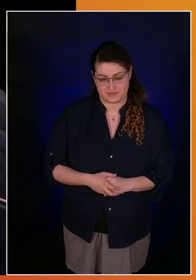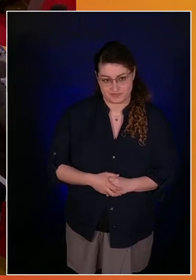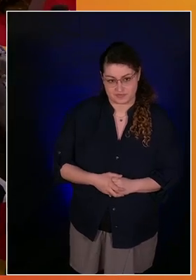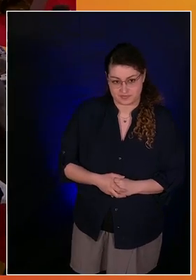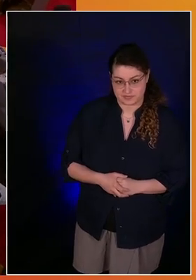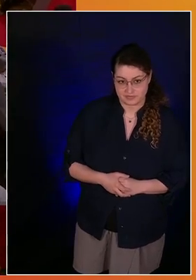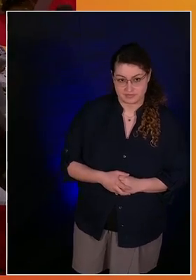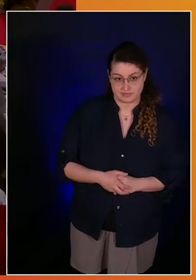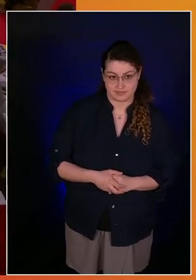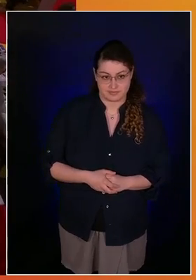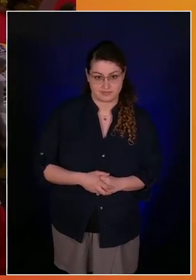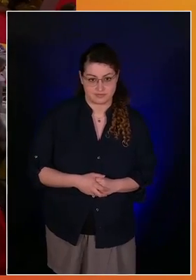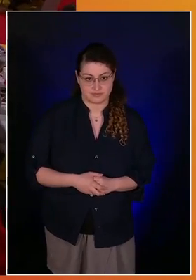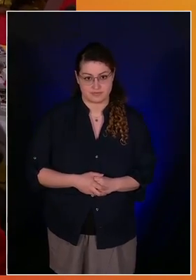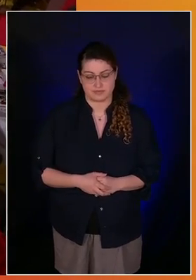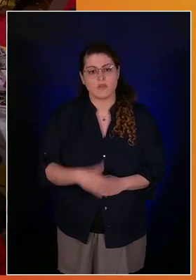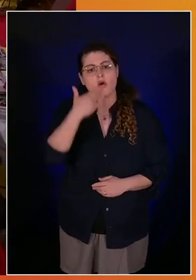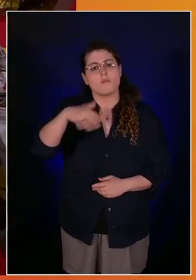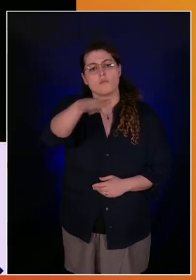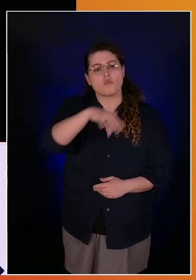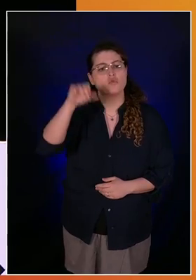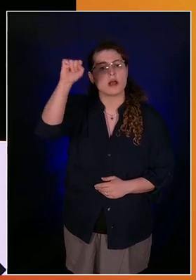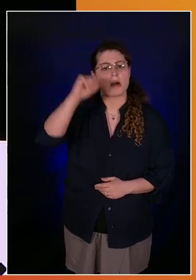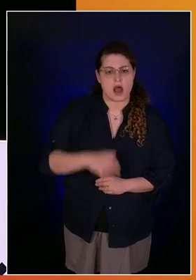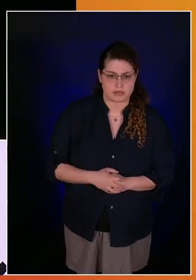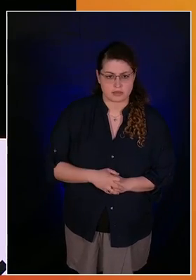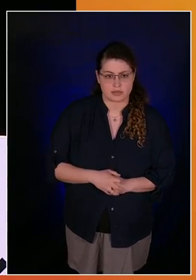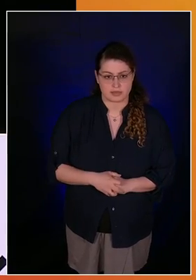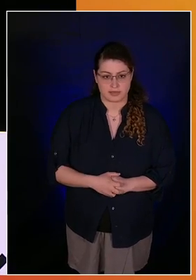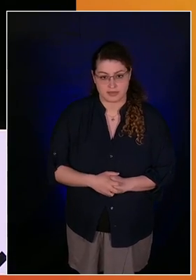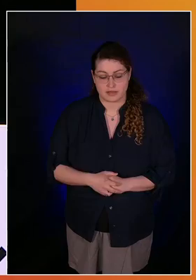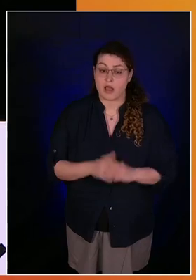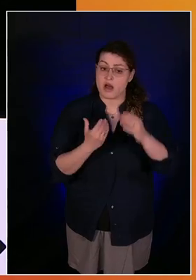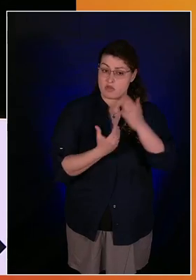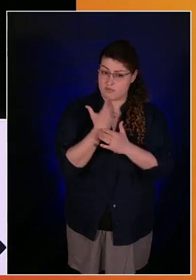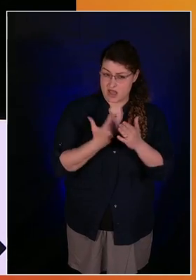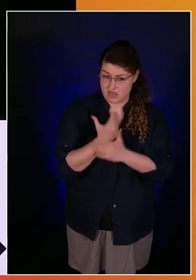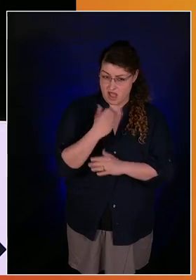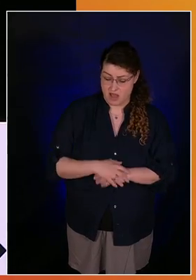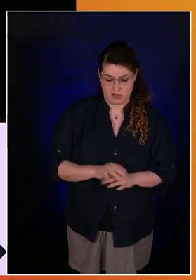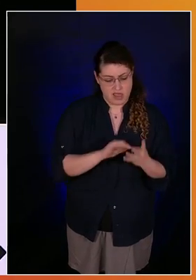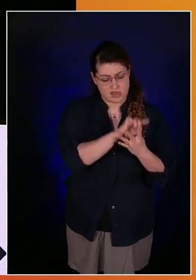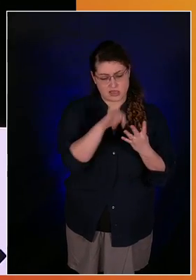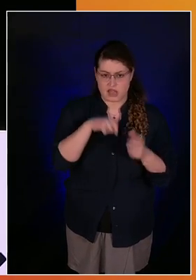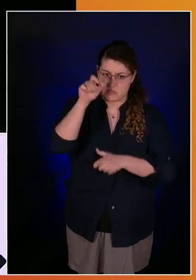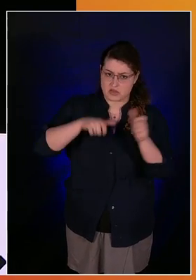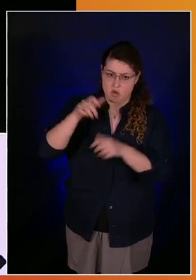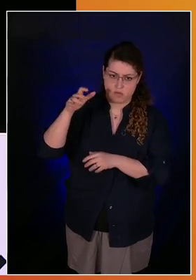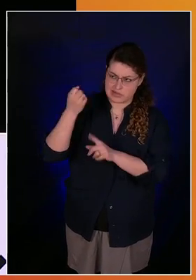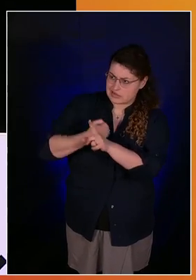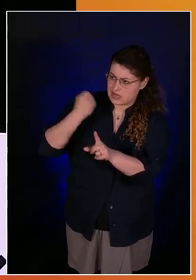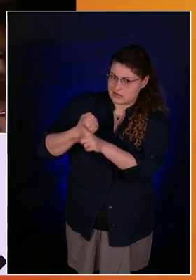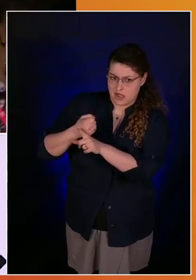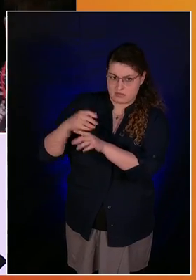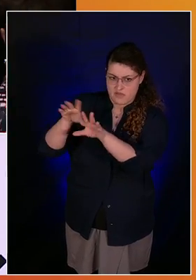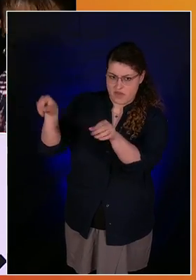oui bon bonjour les camarades euh ce ce matin quatre militants ont été arrachés à leur famille